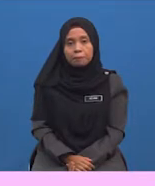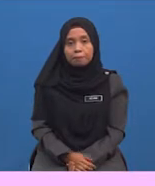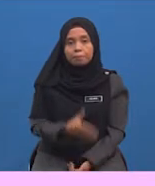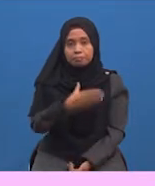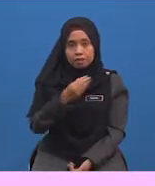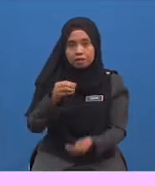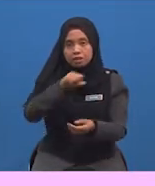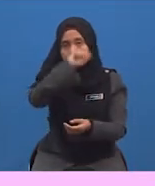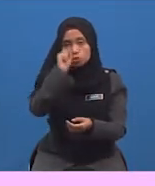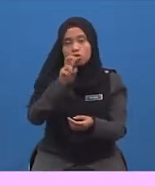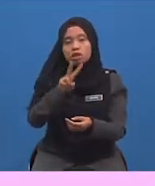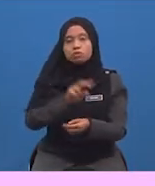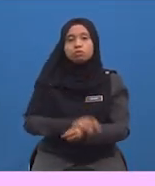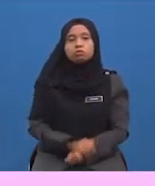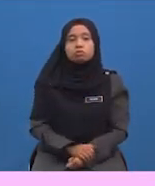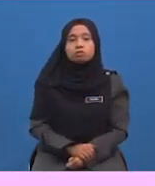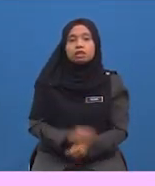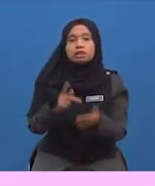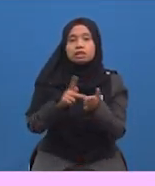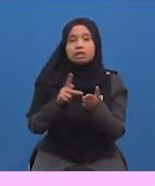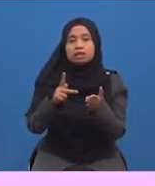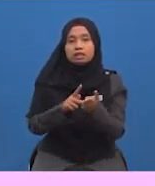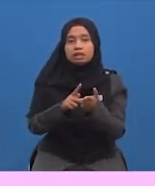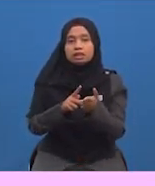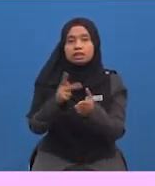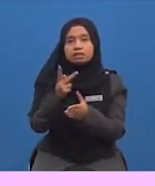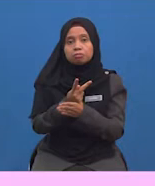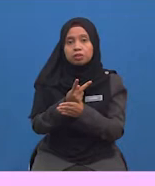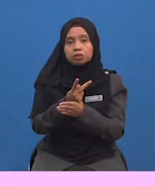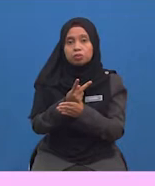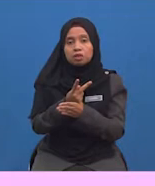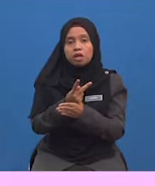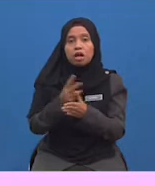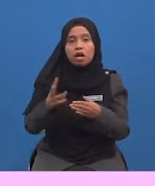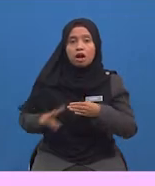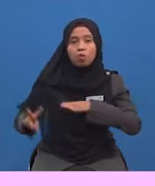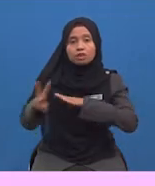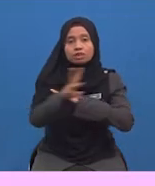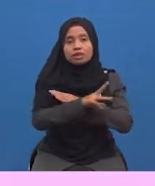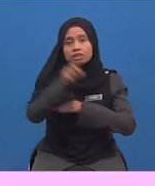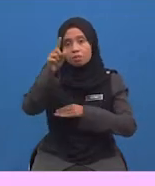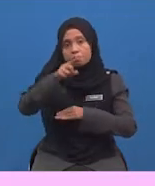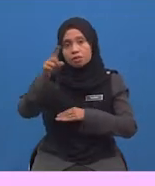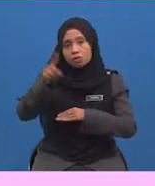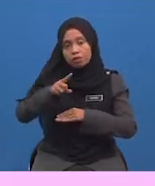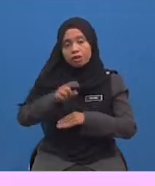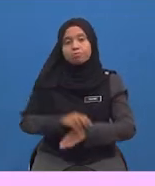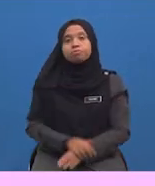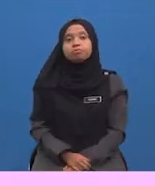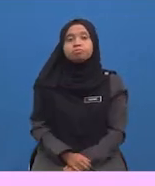Dan soalan kedua pula, hitungkan isi padu kawasan berlorek.